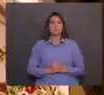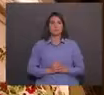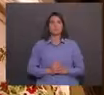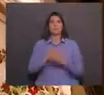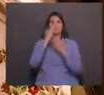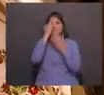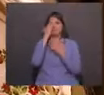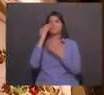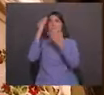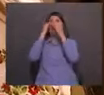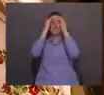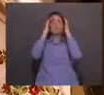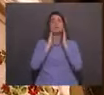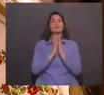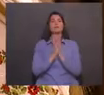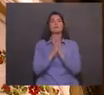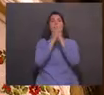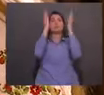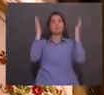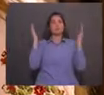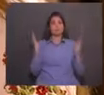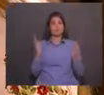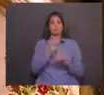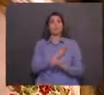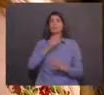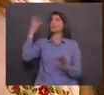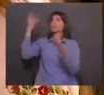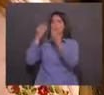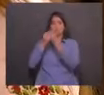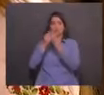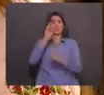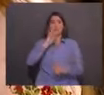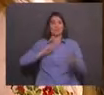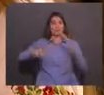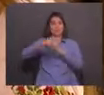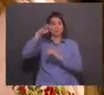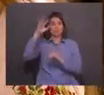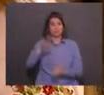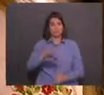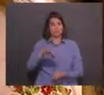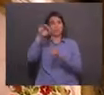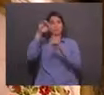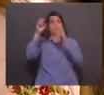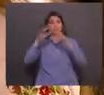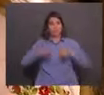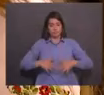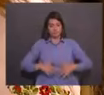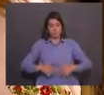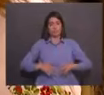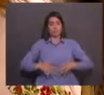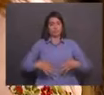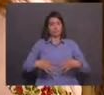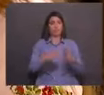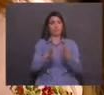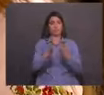Богородице Діво, радуйся, благодатна Марія, Господь з тобою, благословенна ти між жінками, і благословенне